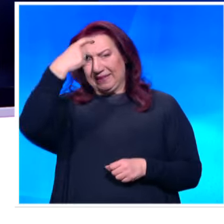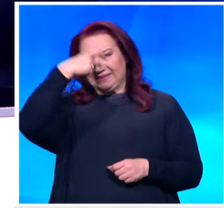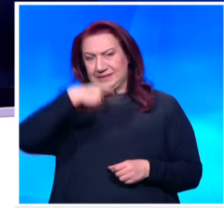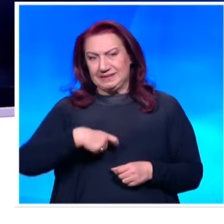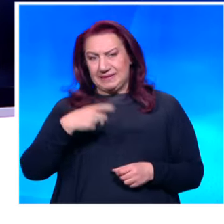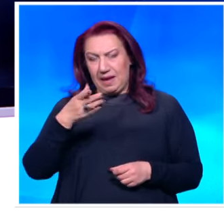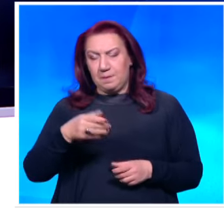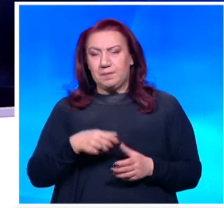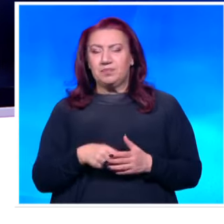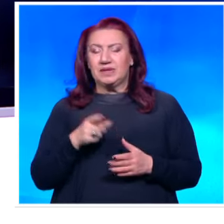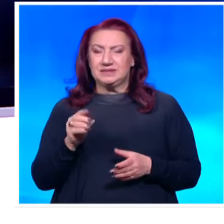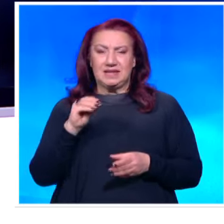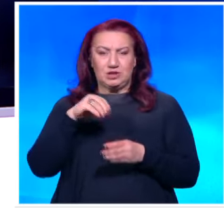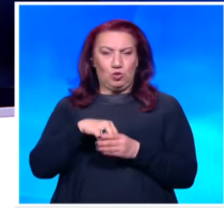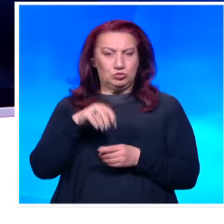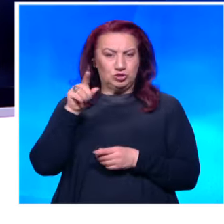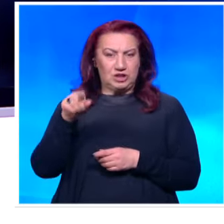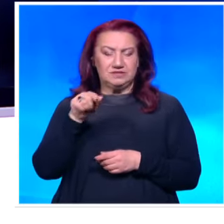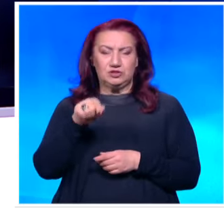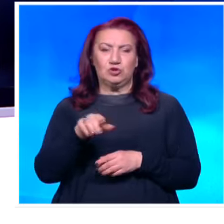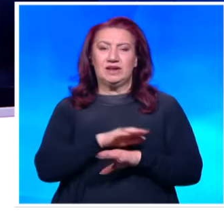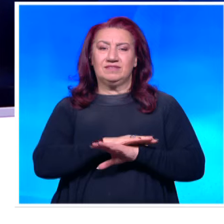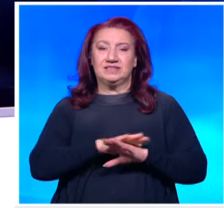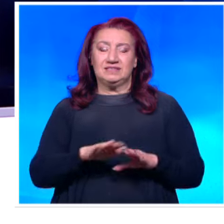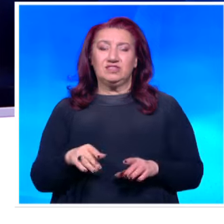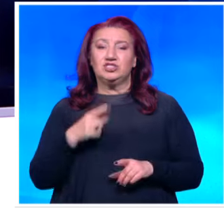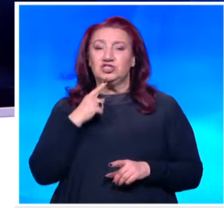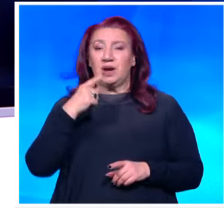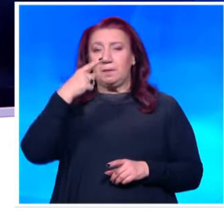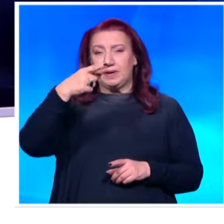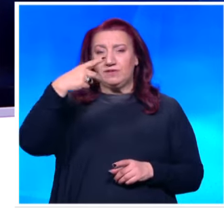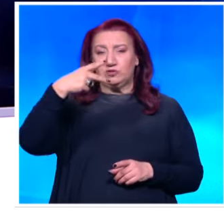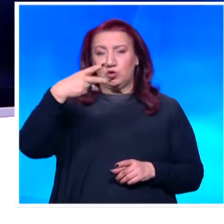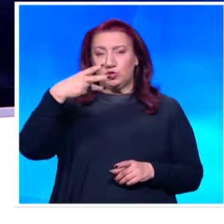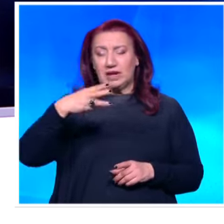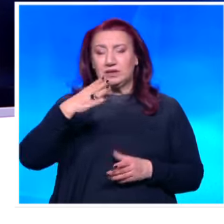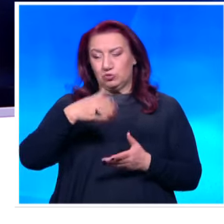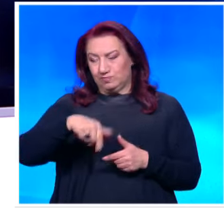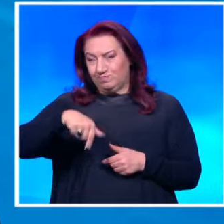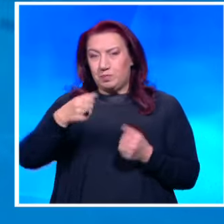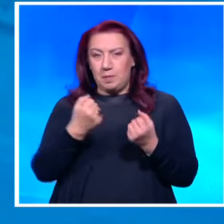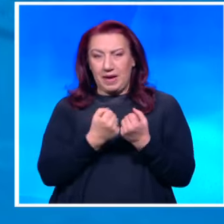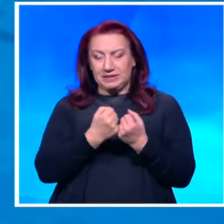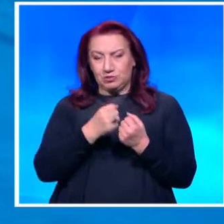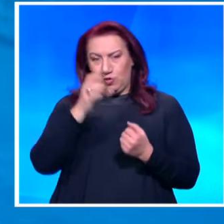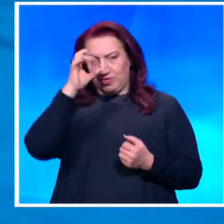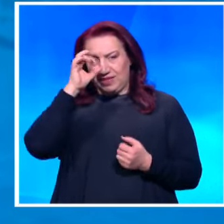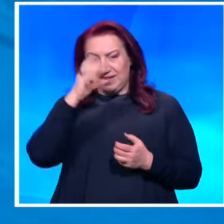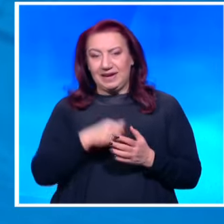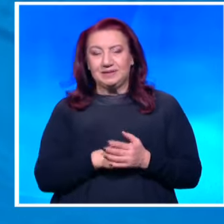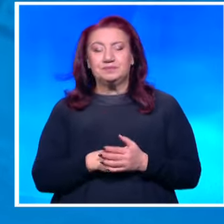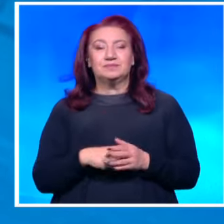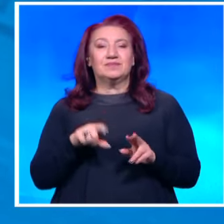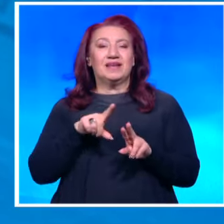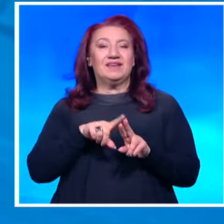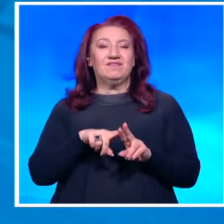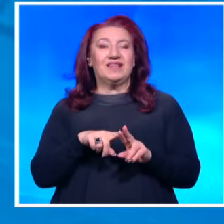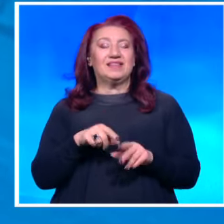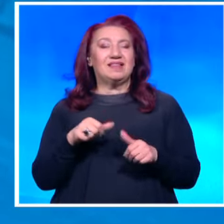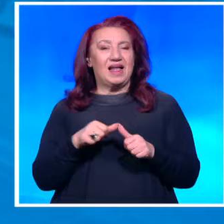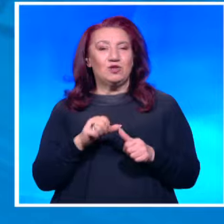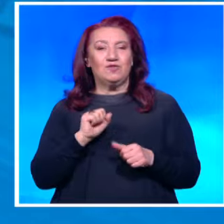на най-големия спортен форум, българинът трябва да завърши в топ-3 на неделния финал. А Ивет Лалова и новороденият Тиаго вече са си